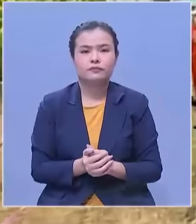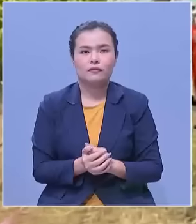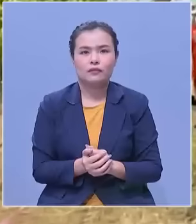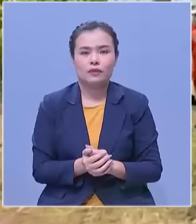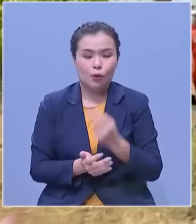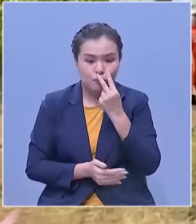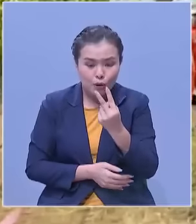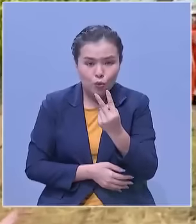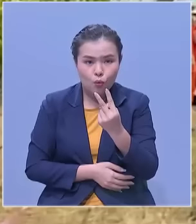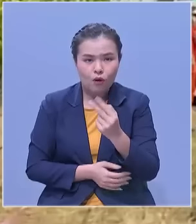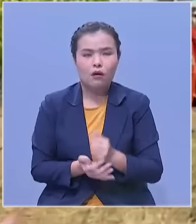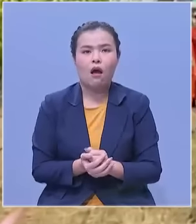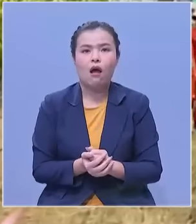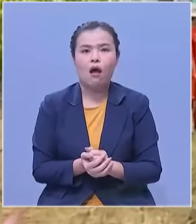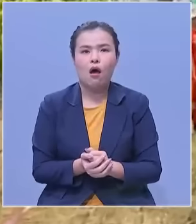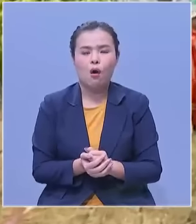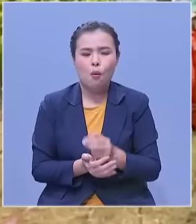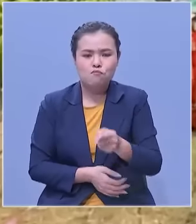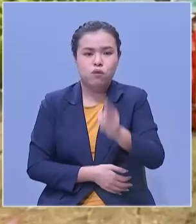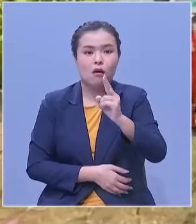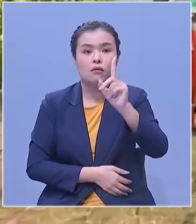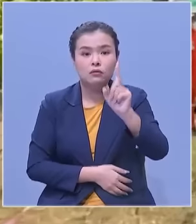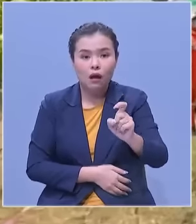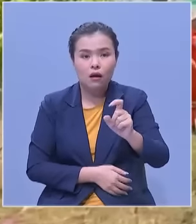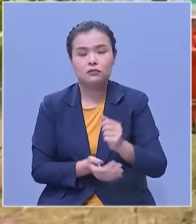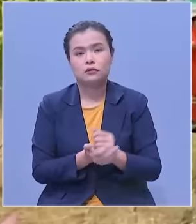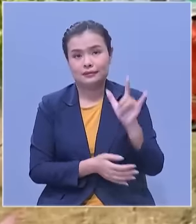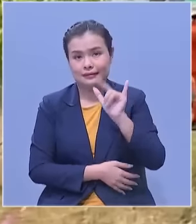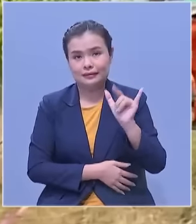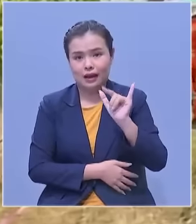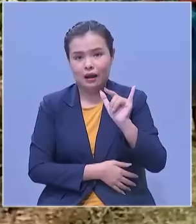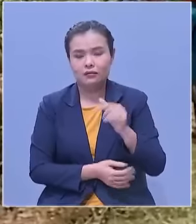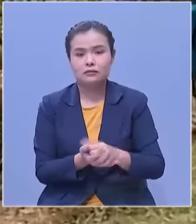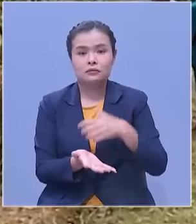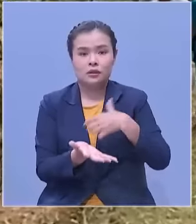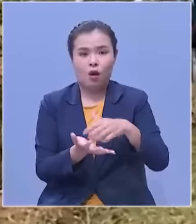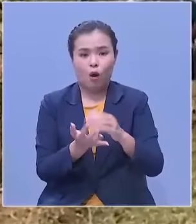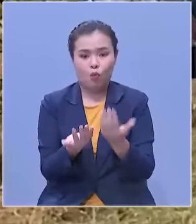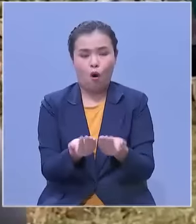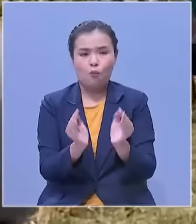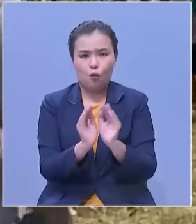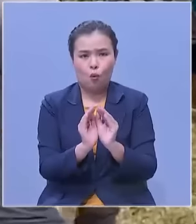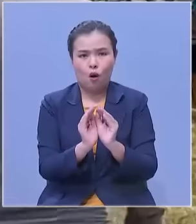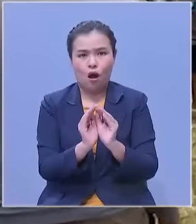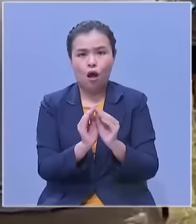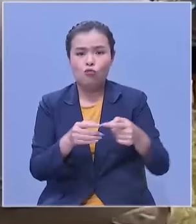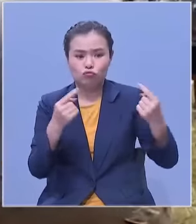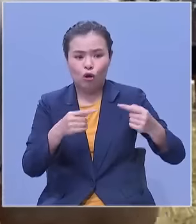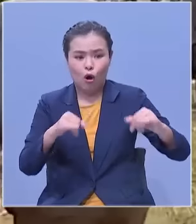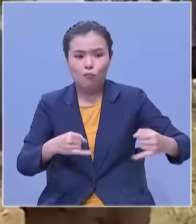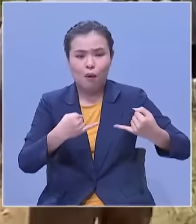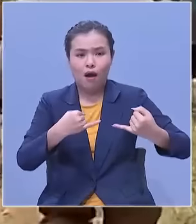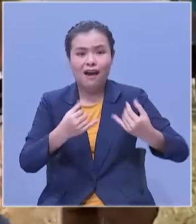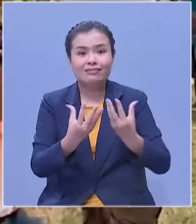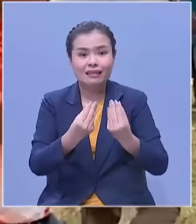พอไปดูใกล้ๆพบว่าอ้าวถูกจริงเสียชีวิตซึ่งญาติของผู้เสียชีวิตบอกนะครับว่าครอบครัวมีเรื่องทะเลาะวิวาทกับเจ้าของที่